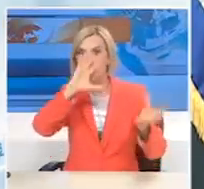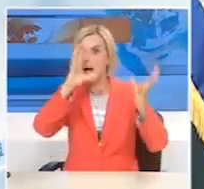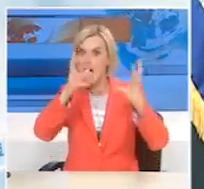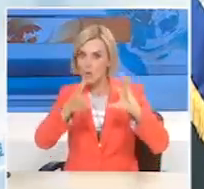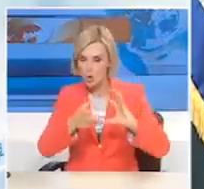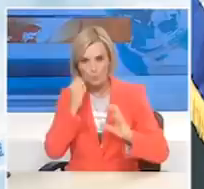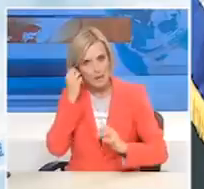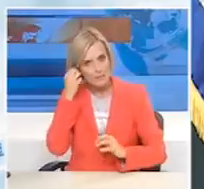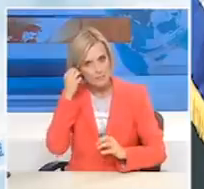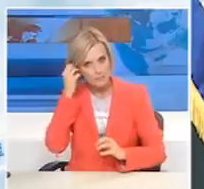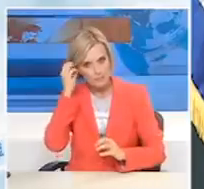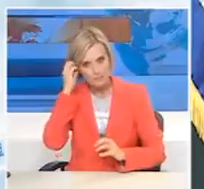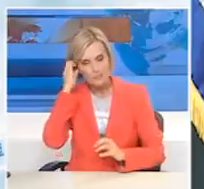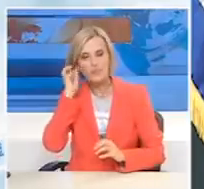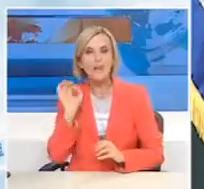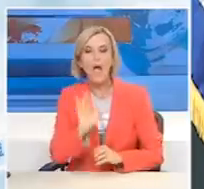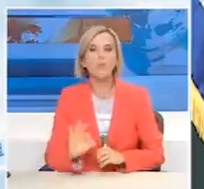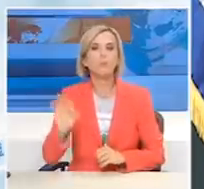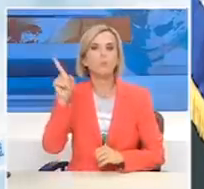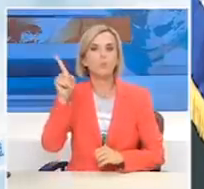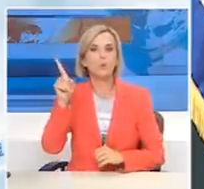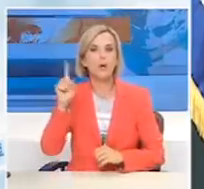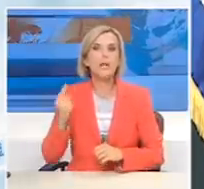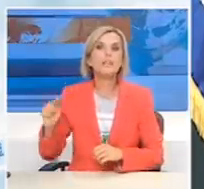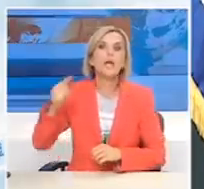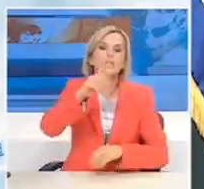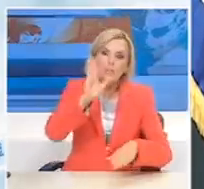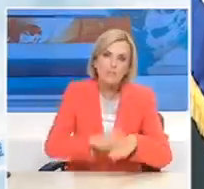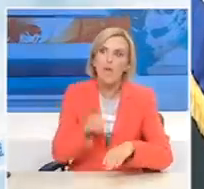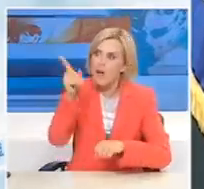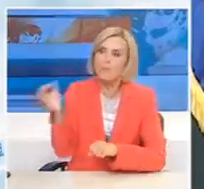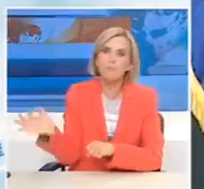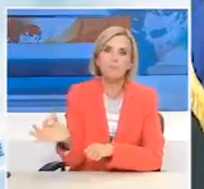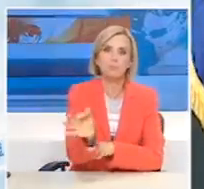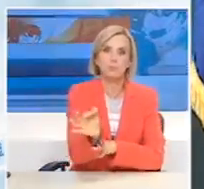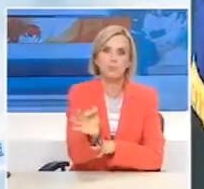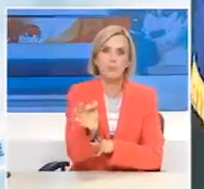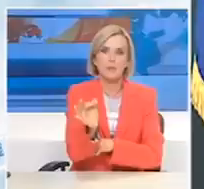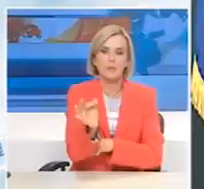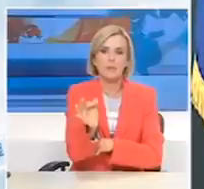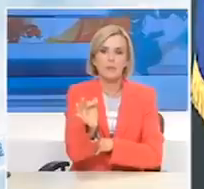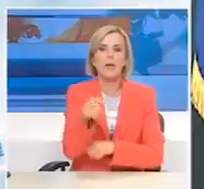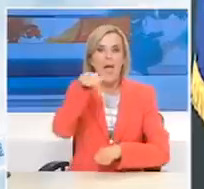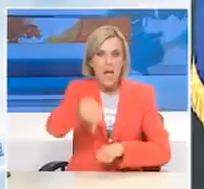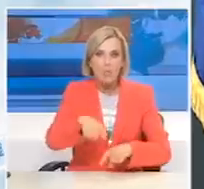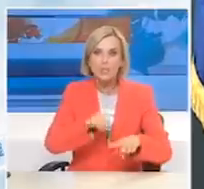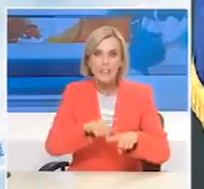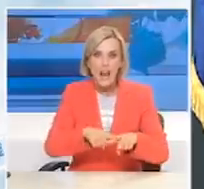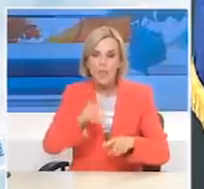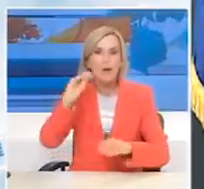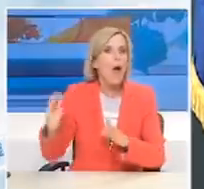του ιού ξεκίνησε από εισαγόμενα κρούσματα, από ταξιδιώτες. Και μάλιστα στην πατρίδα μας ήρθαν από συγκεκριμένες περιοχές της